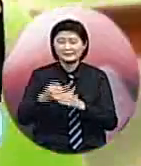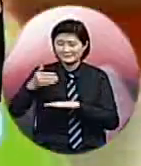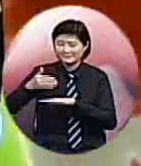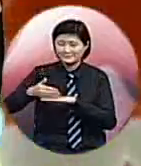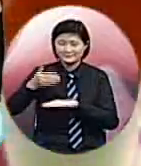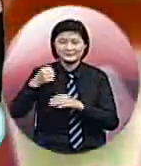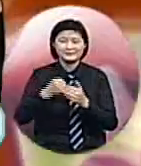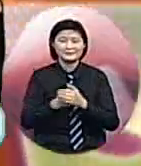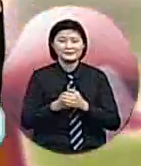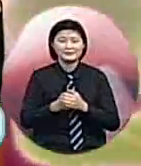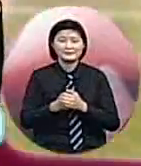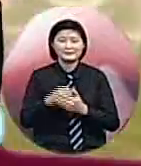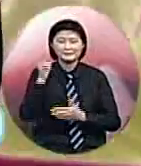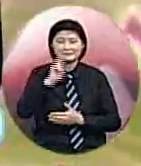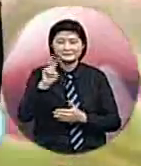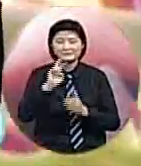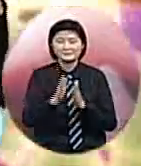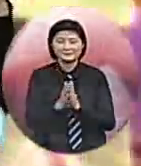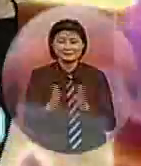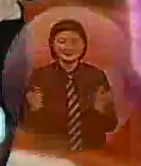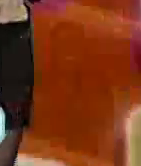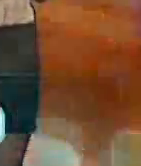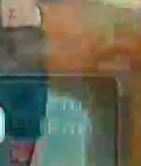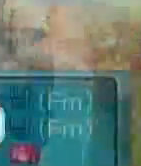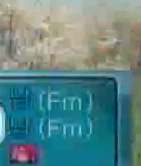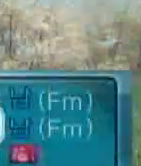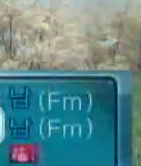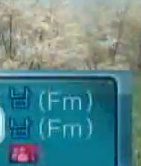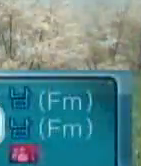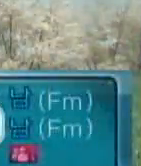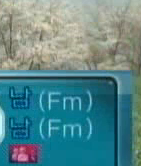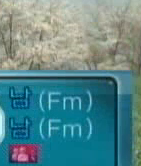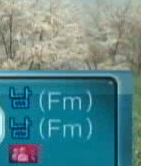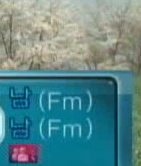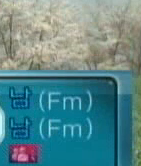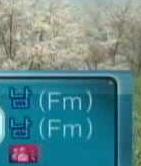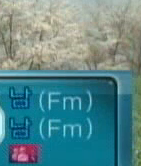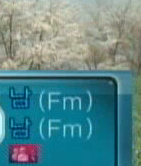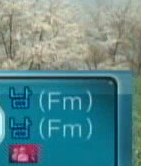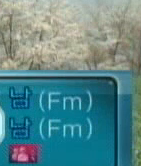감사합니다. 예, 자, 음악 드리겠습니다. 음악 갑시다. 갑시다.